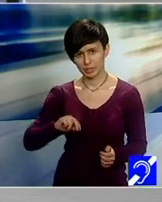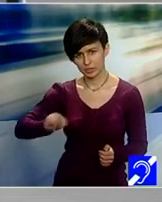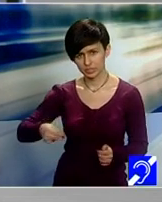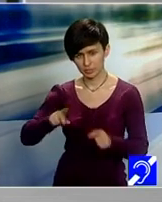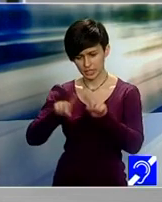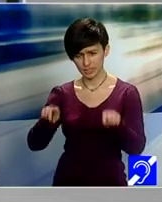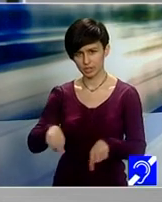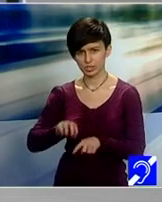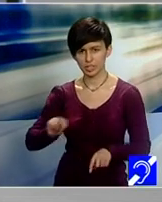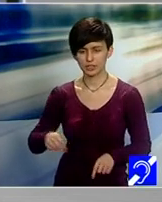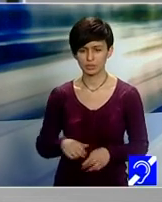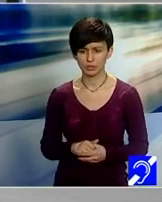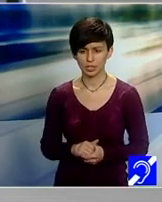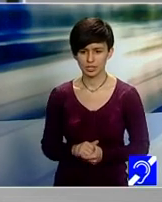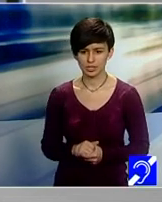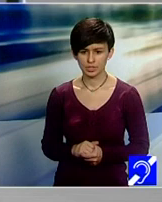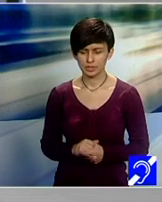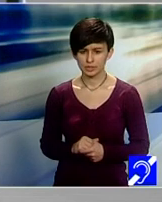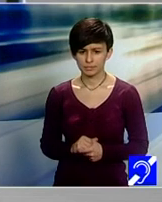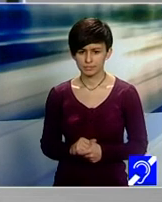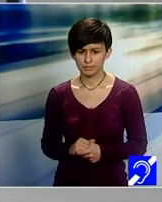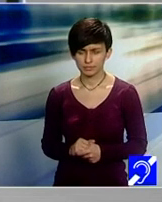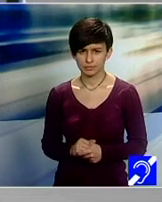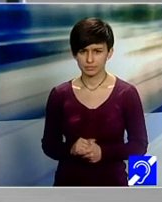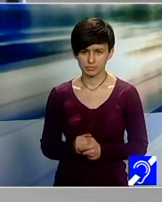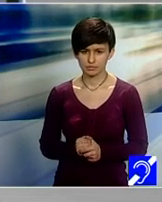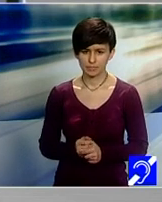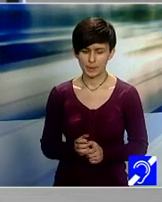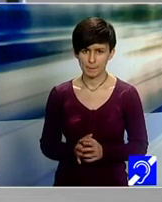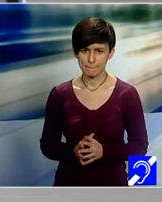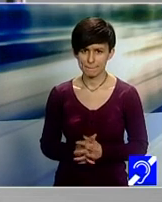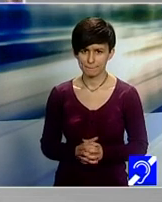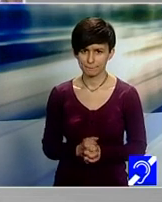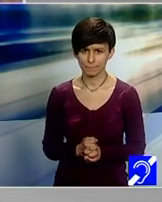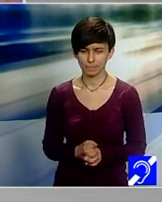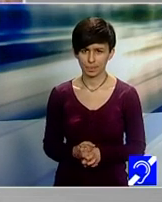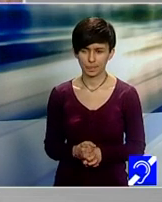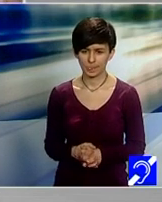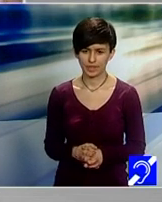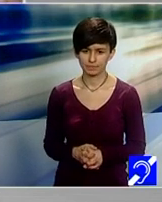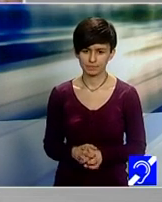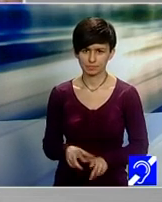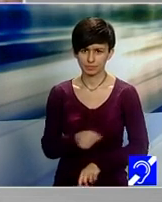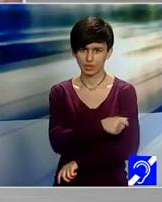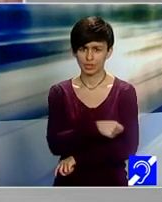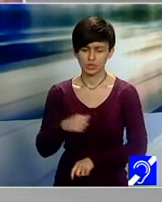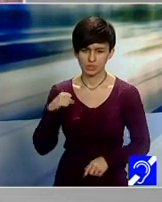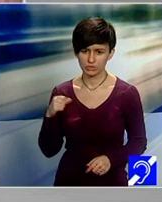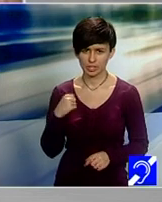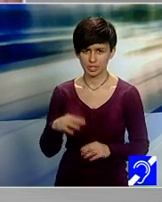oarecum inefectivă respectiva notificare ce... Consiliul Tineretului din România, pe care îl